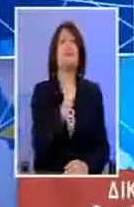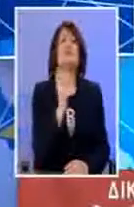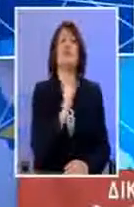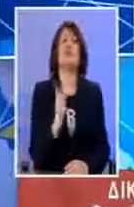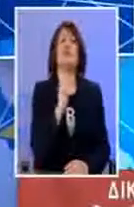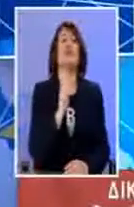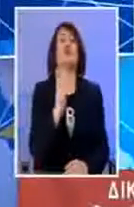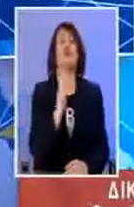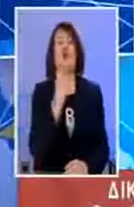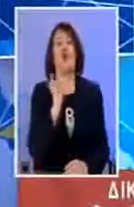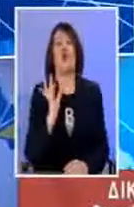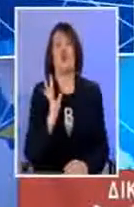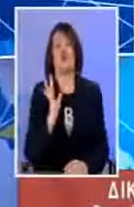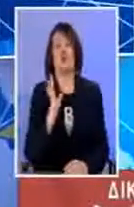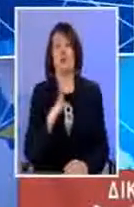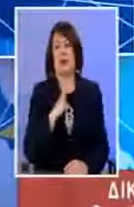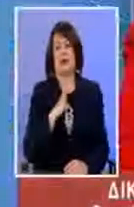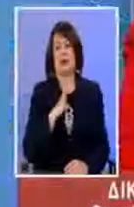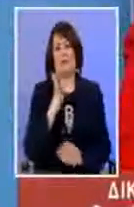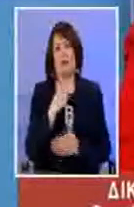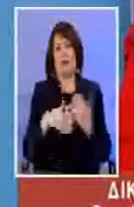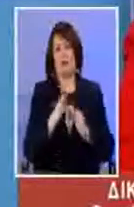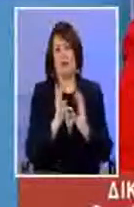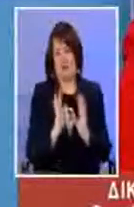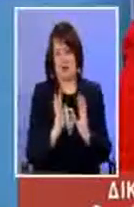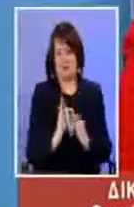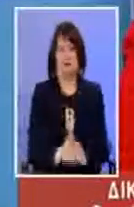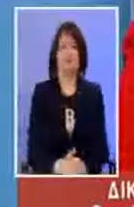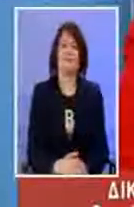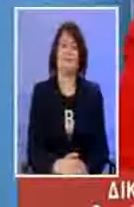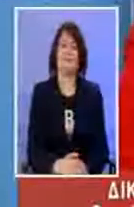κοινωνικοποίηση των ατόμων με αναπηρία. Προσωπικά στα συγκεκριμένα